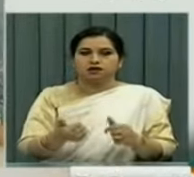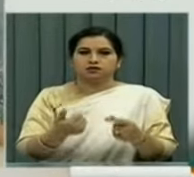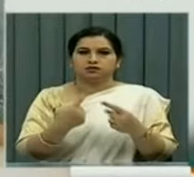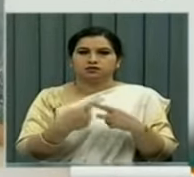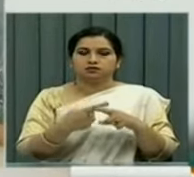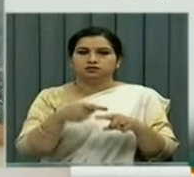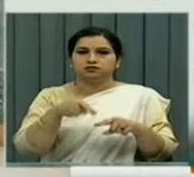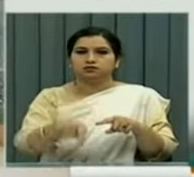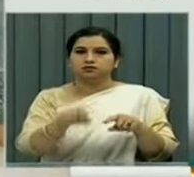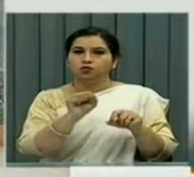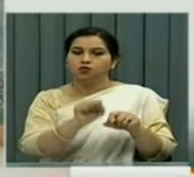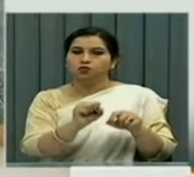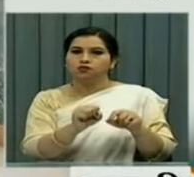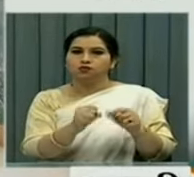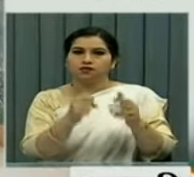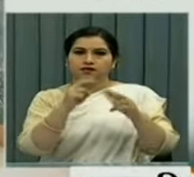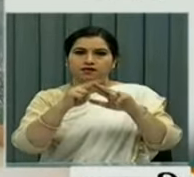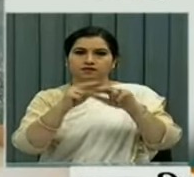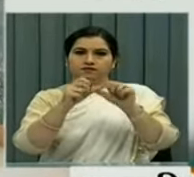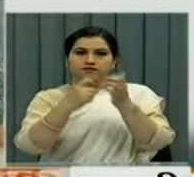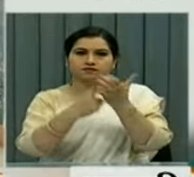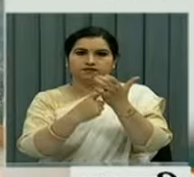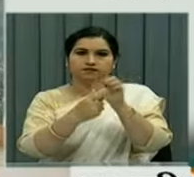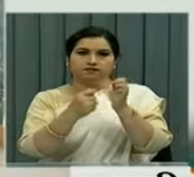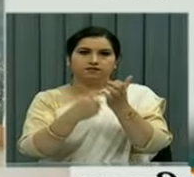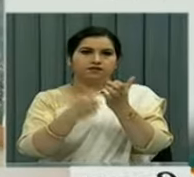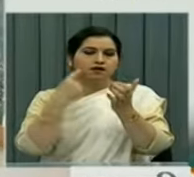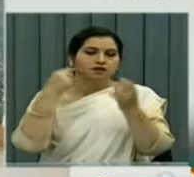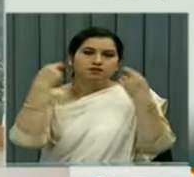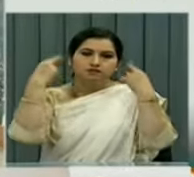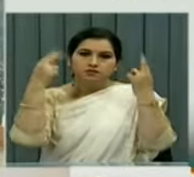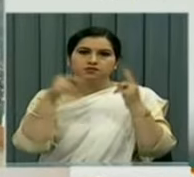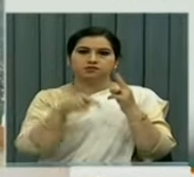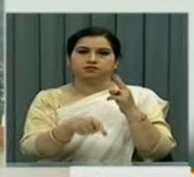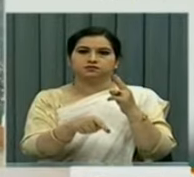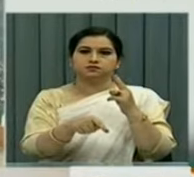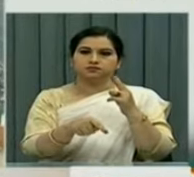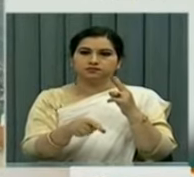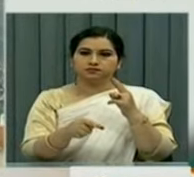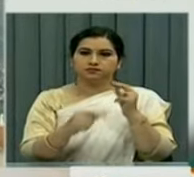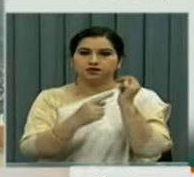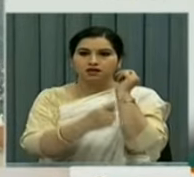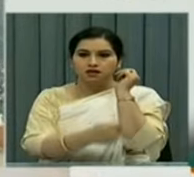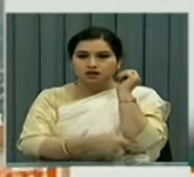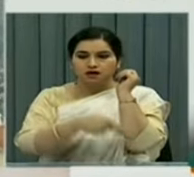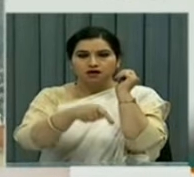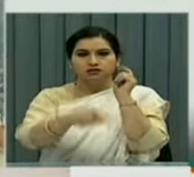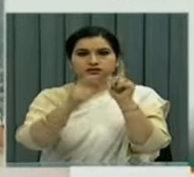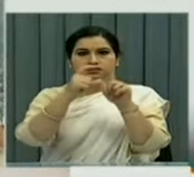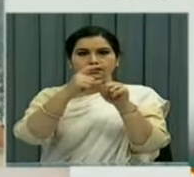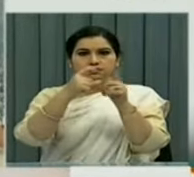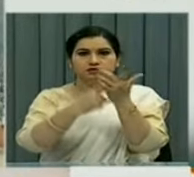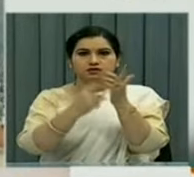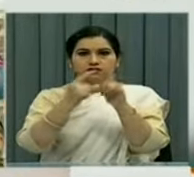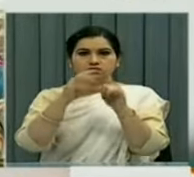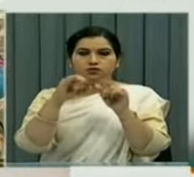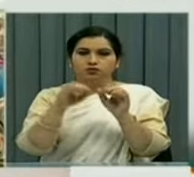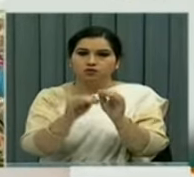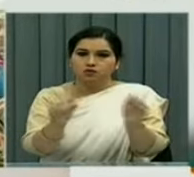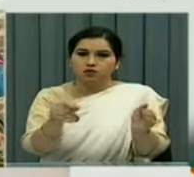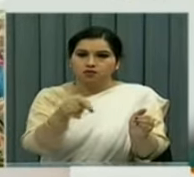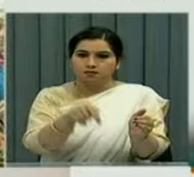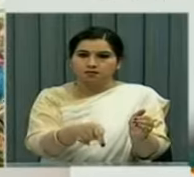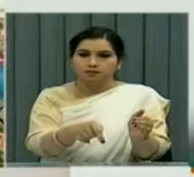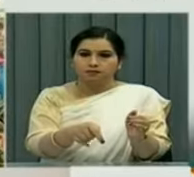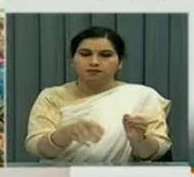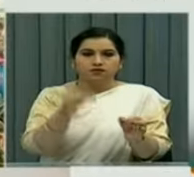आप समझिए, क्योंकि 45 टैंक होते हैं एक रेजिमेंट में, लेकिन 15 का एक रिजर्व भी रखा जाता है। ये हो चुके हैं, आइंदा